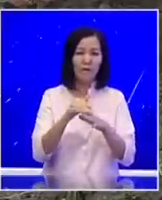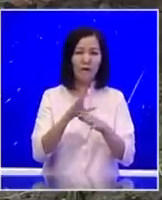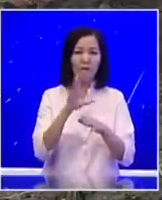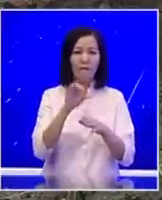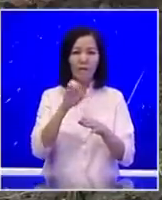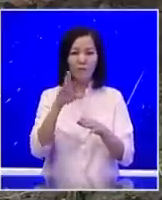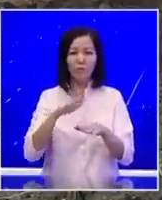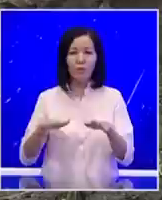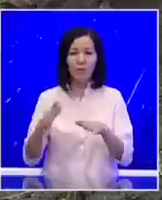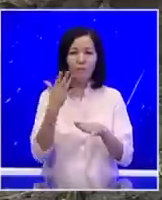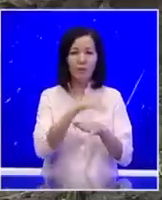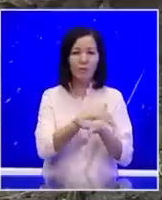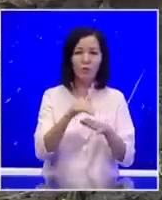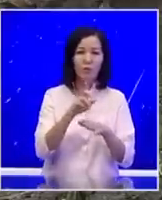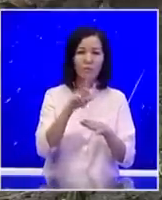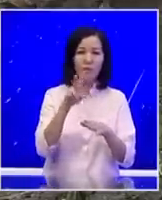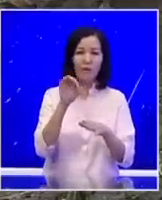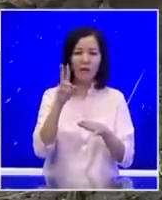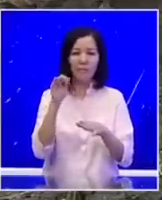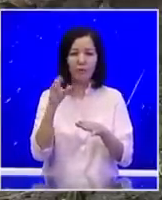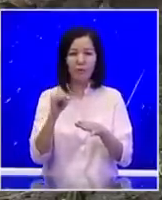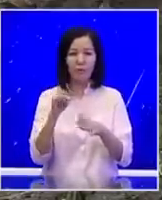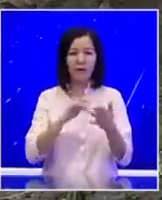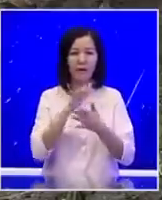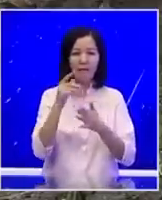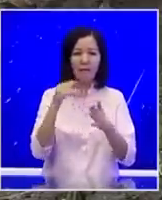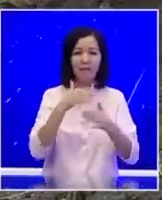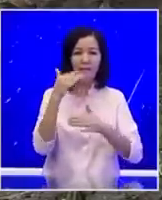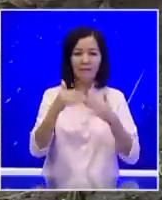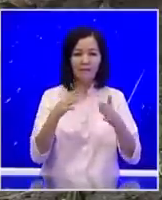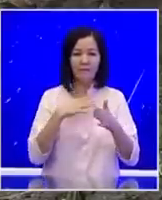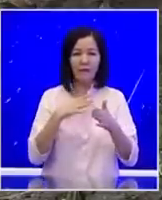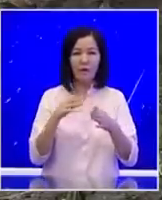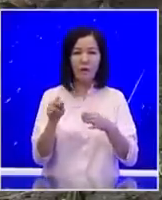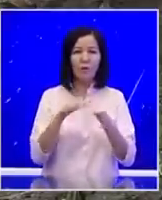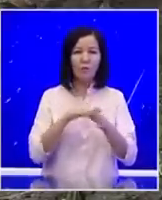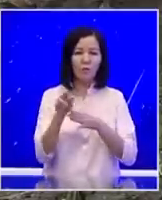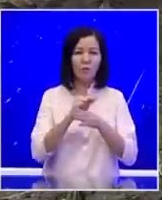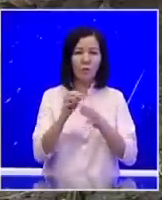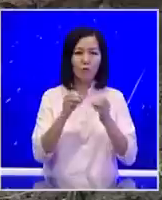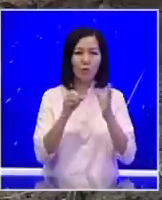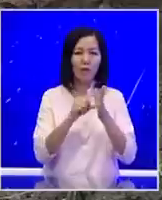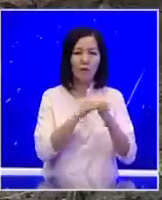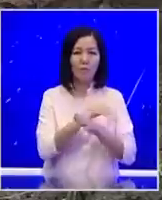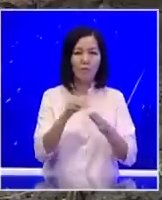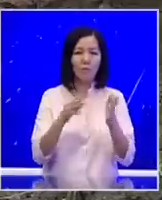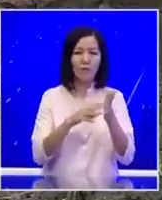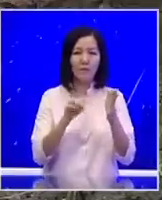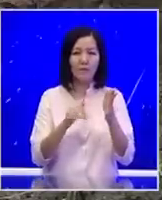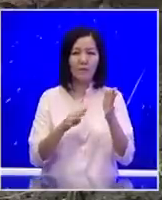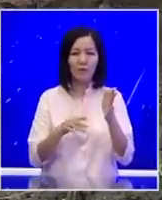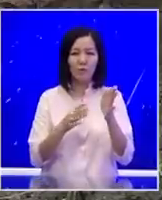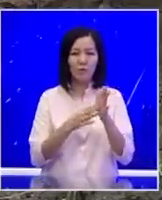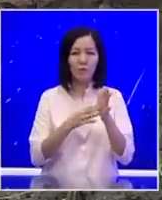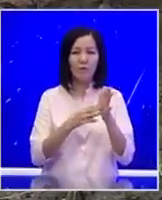Восточный микрорайонда, 5 көше Плата питомикте. Тағы да бізде күрделі жөндеу бойынша 16 көше 8-де 9